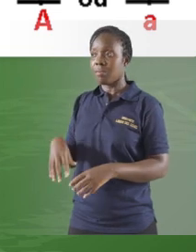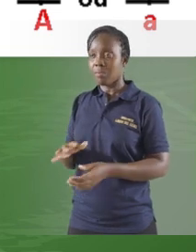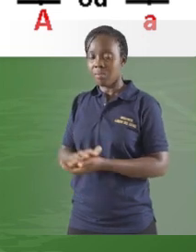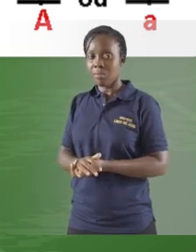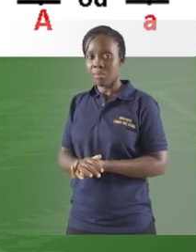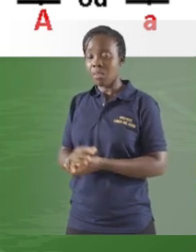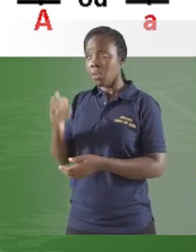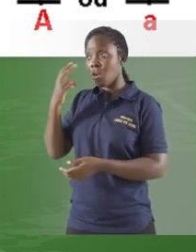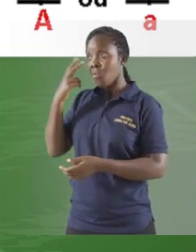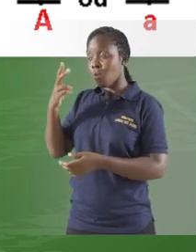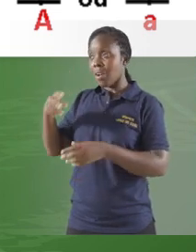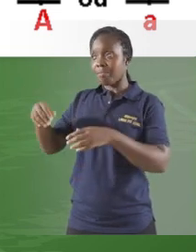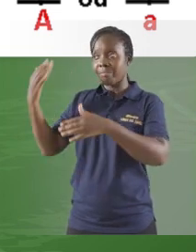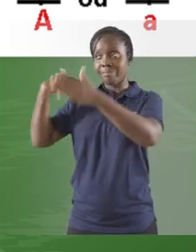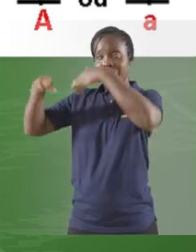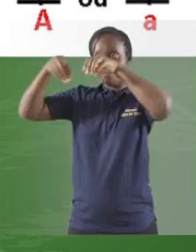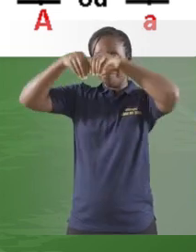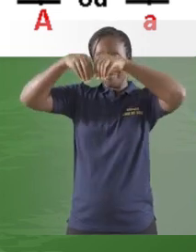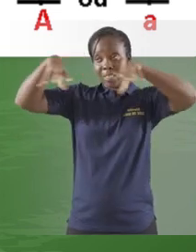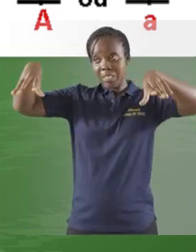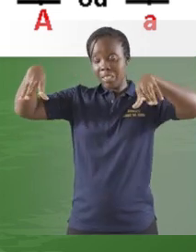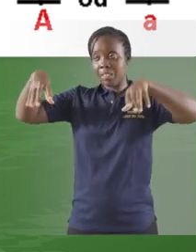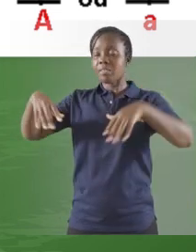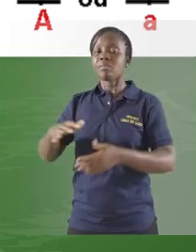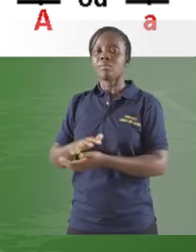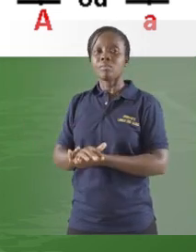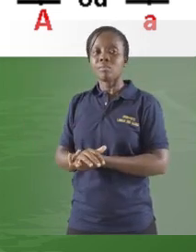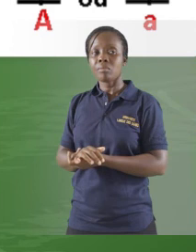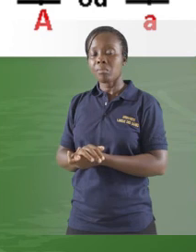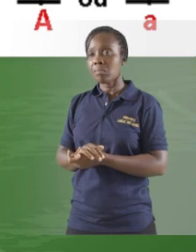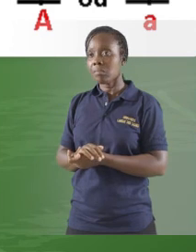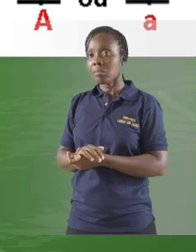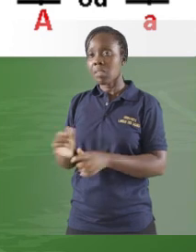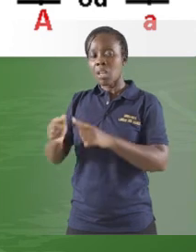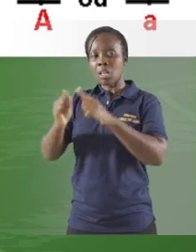le pédigré que l'individu grand 2, 1,